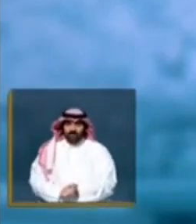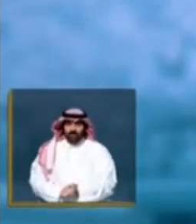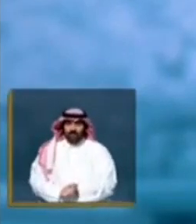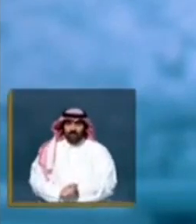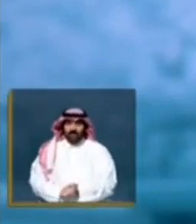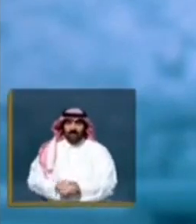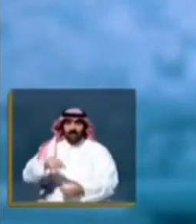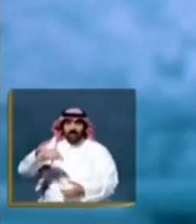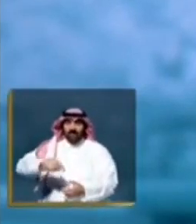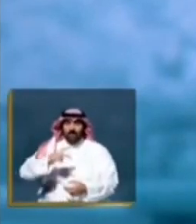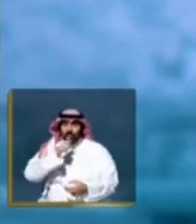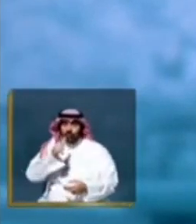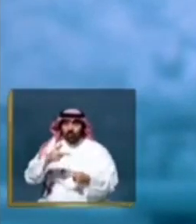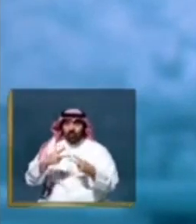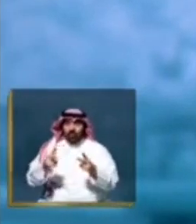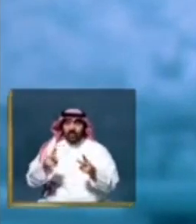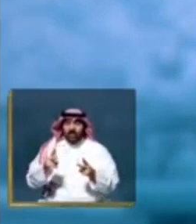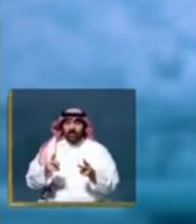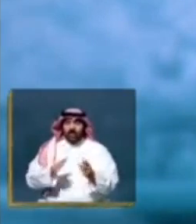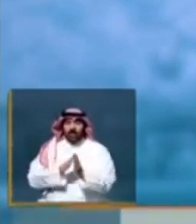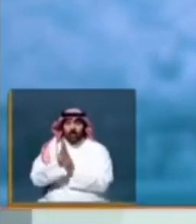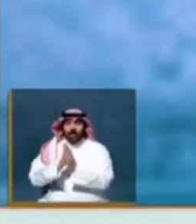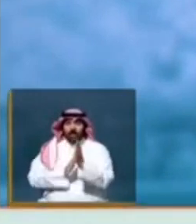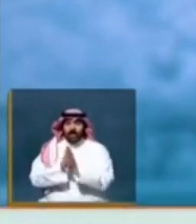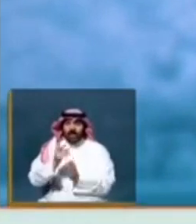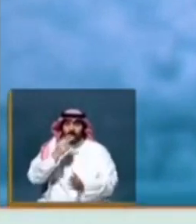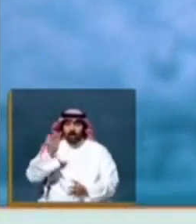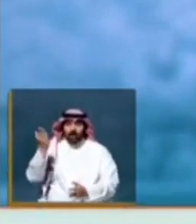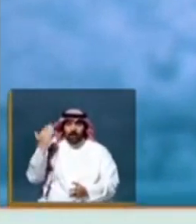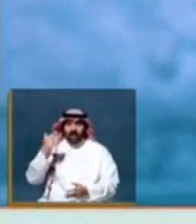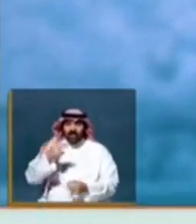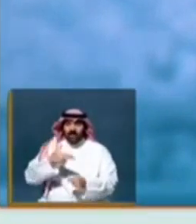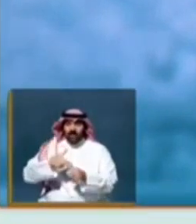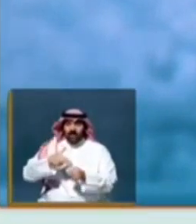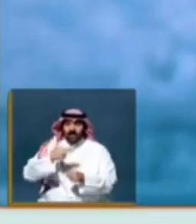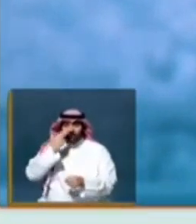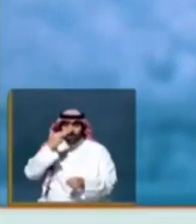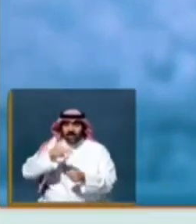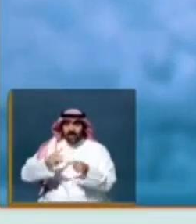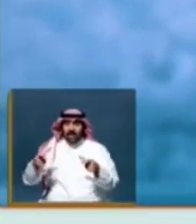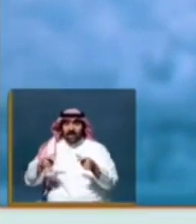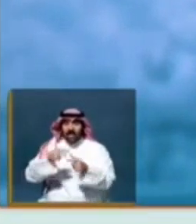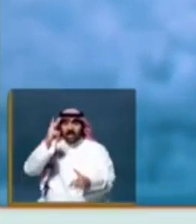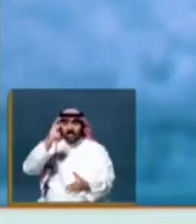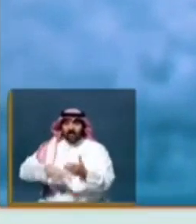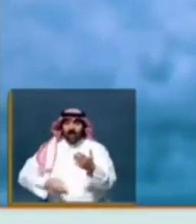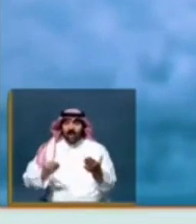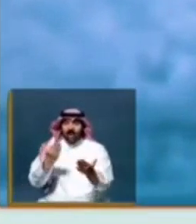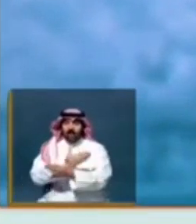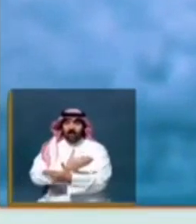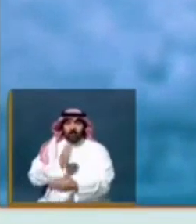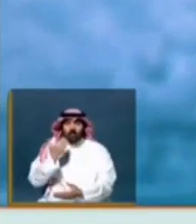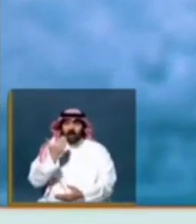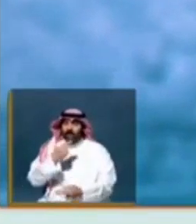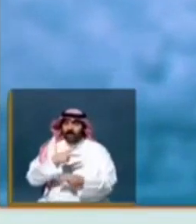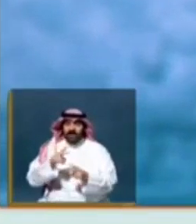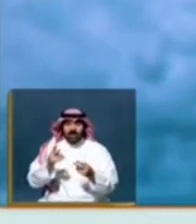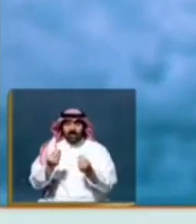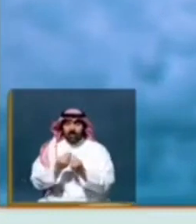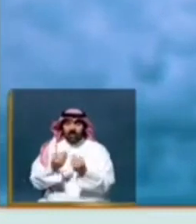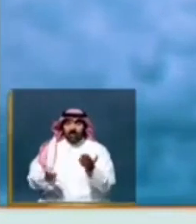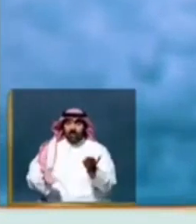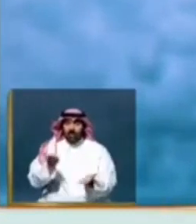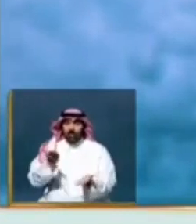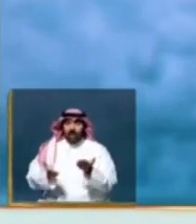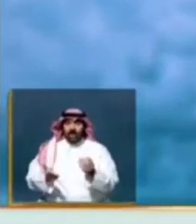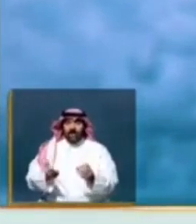هذا وتود المملكة الإشارة إلى ما بذلته خلال الفترة الماضية من جهود للوصول إلى اتفاق في مجموعة أوبك بلس لإعادة التوازن